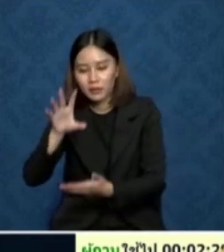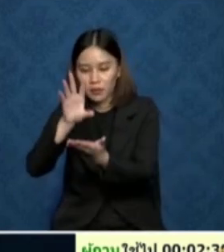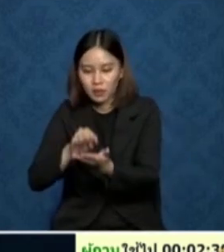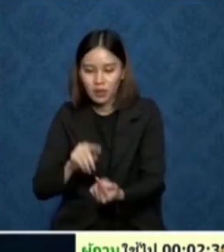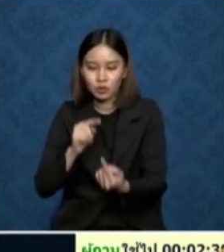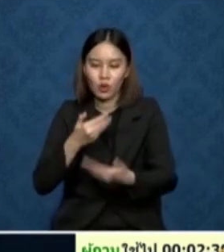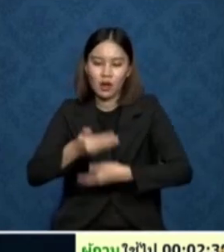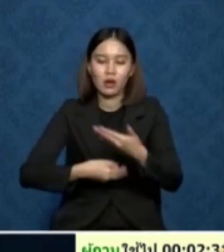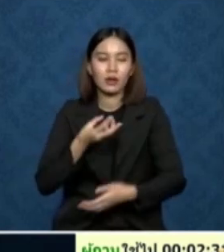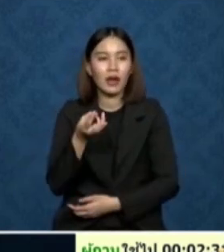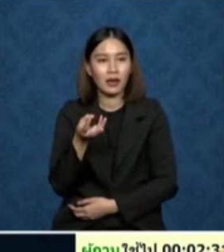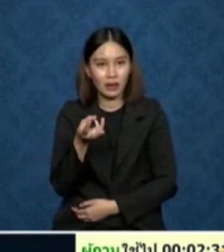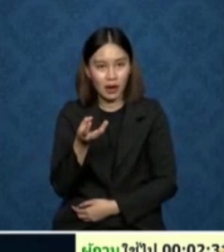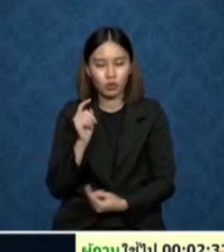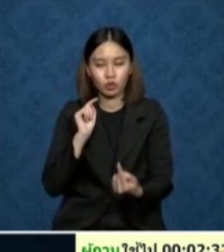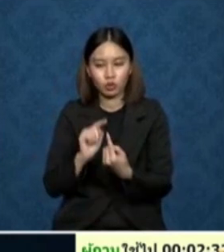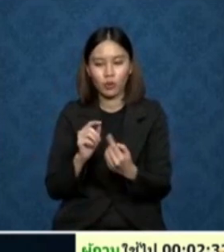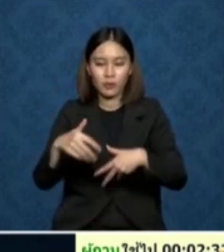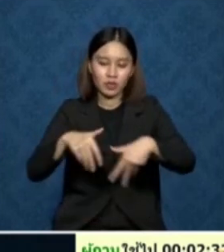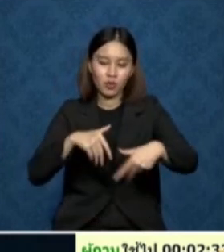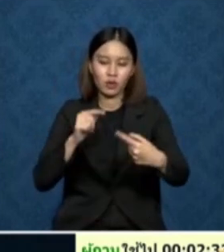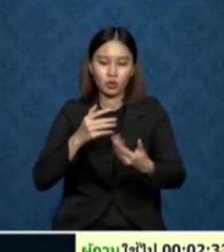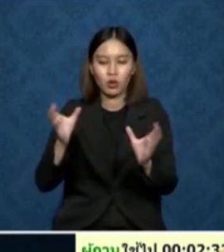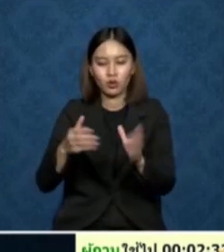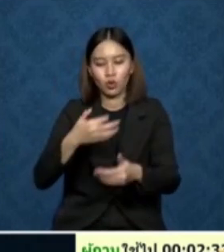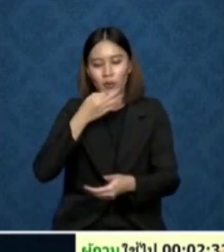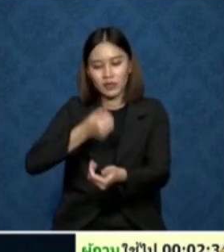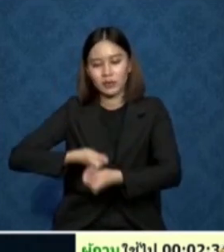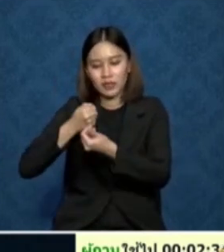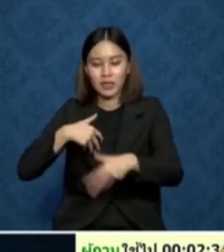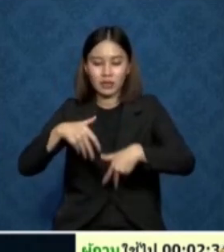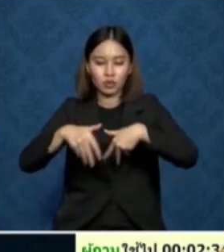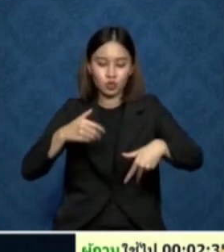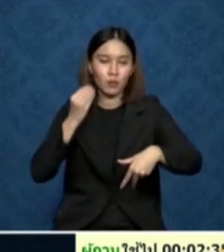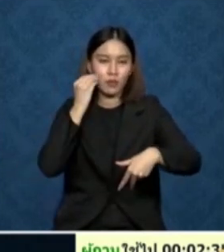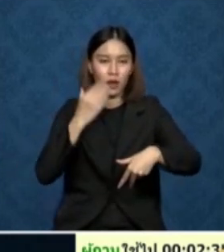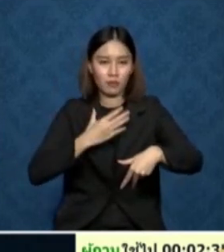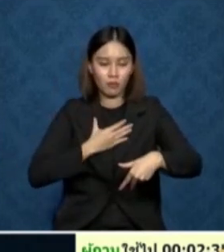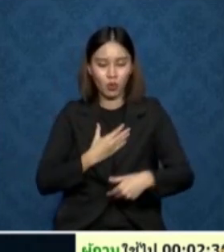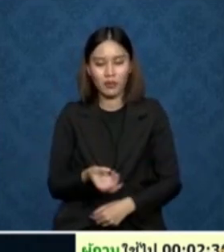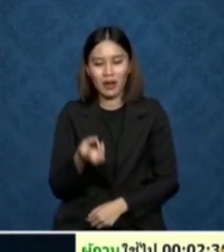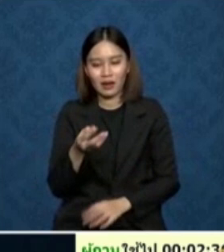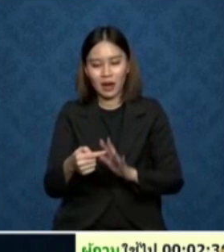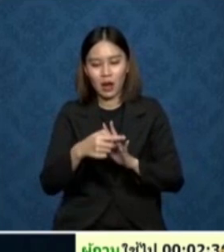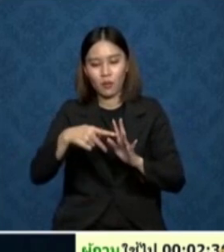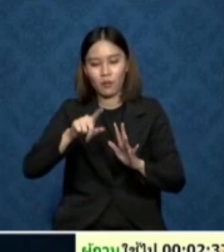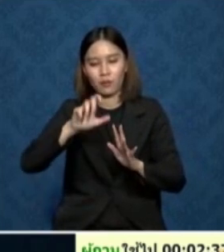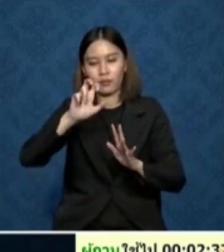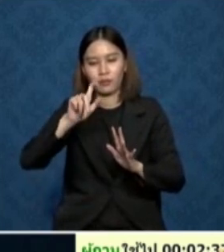อมูลราคาเข้า กัพี่น้ประชาชนชาวกระเศษต teenในพ้นที่ของผมคุดว่า ราคาเข้าเปลือก